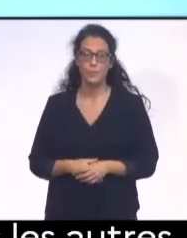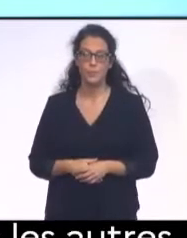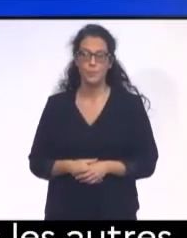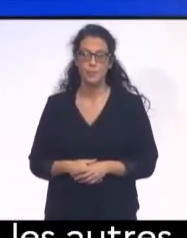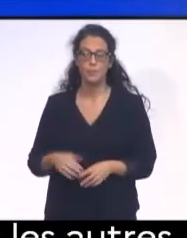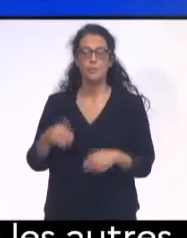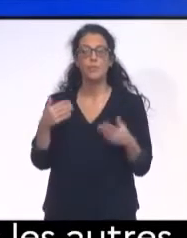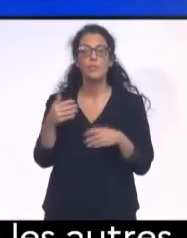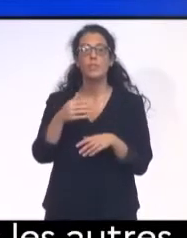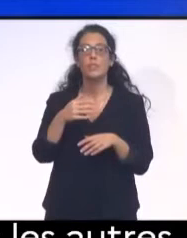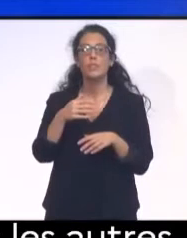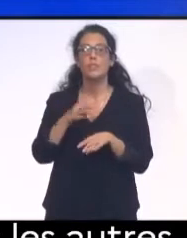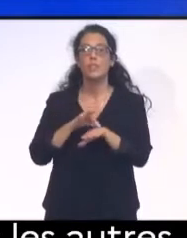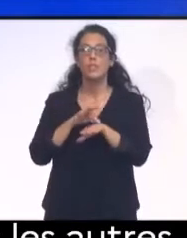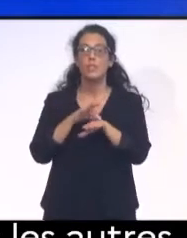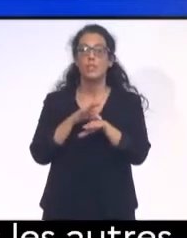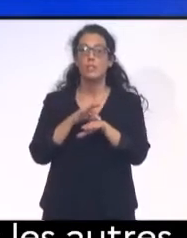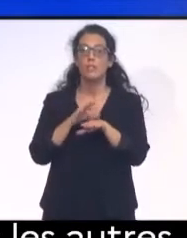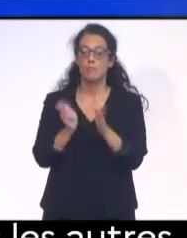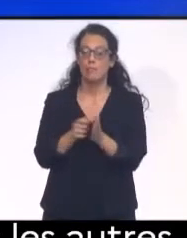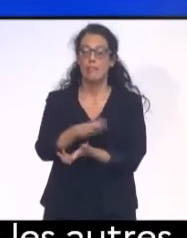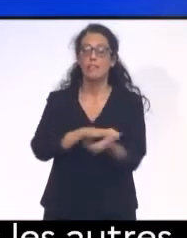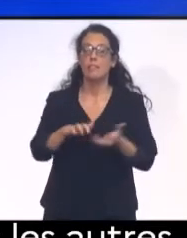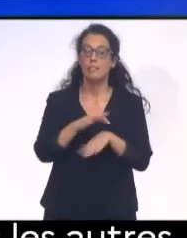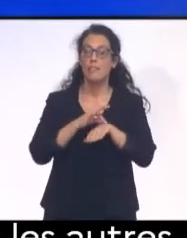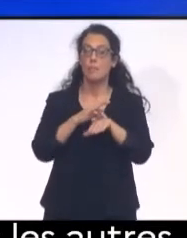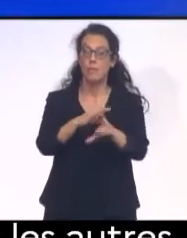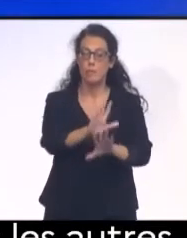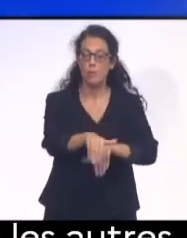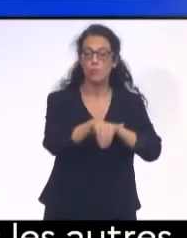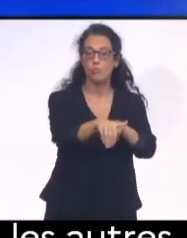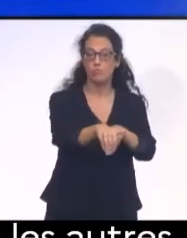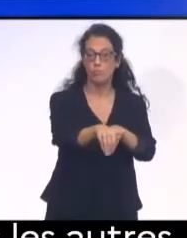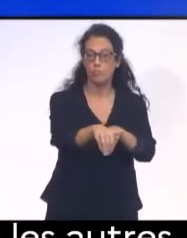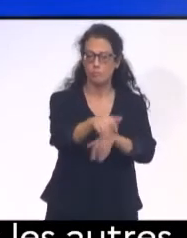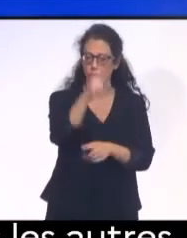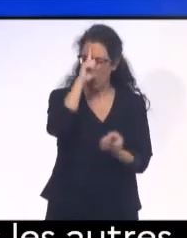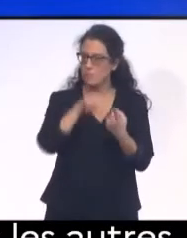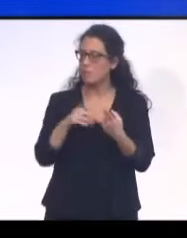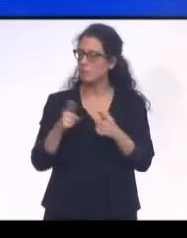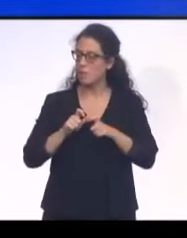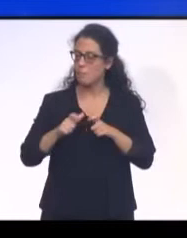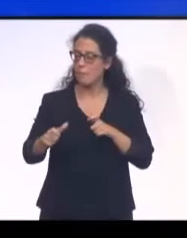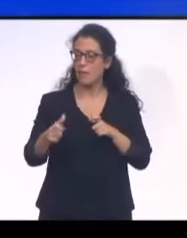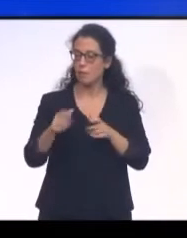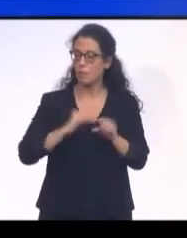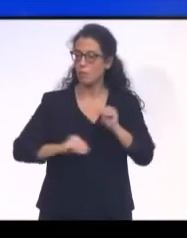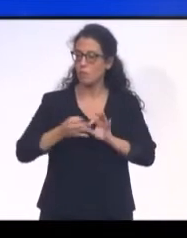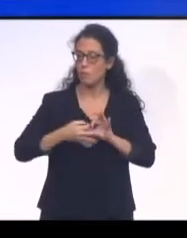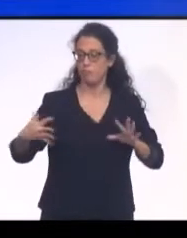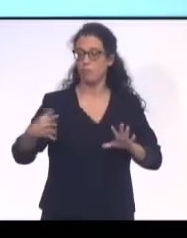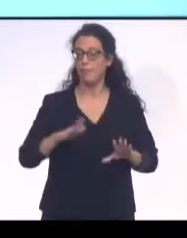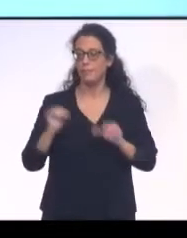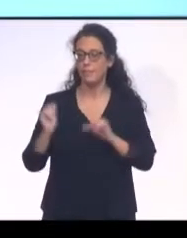L'organisation de la continuité de l'accompagnement pendant la crise pour éviter les ruptures dans le parcours. L'ouverture de l'ensemble des